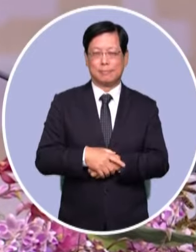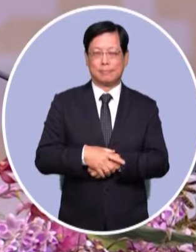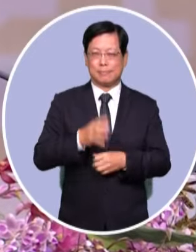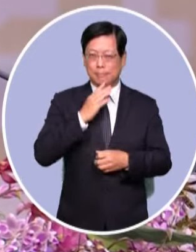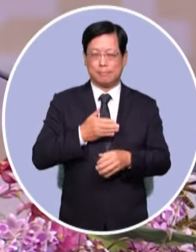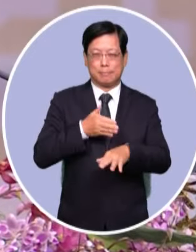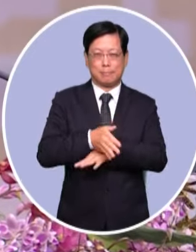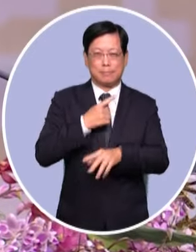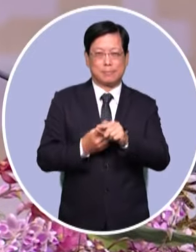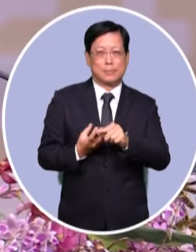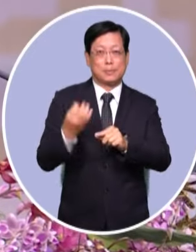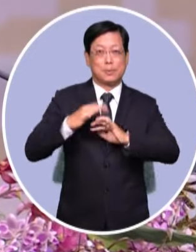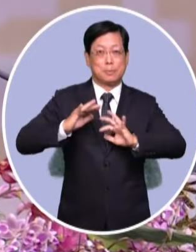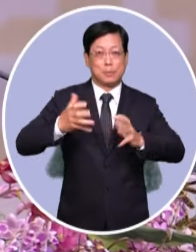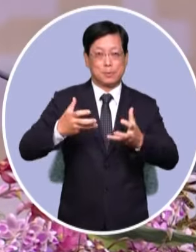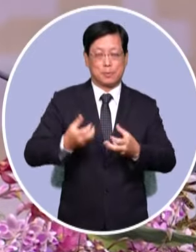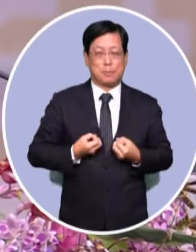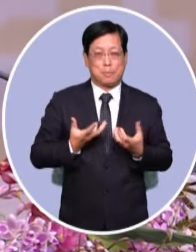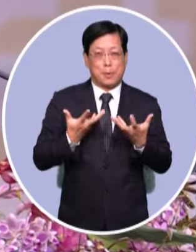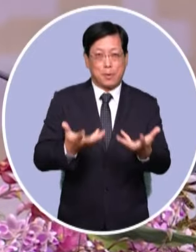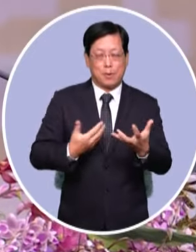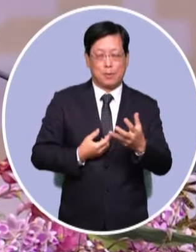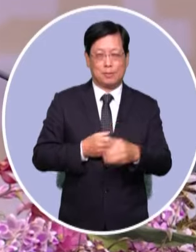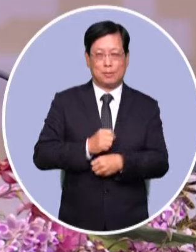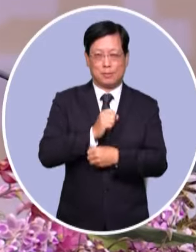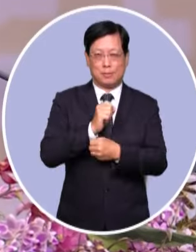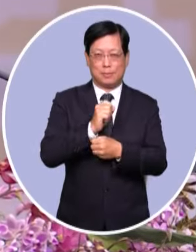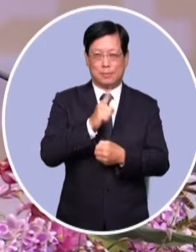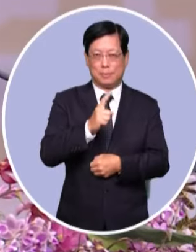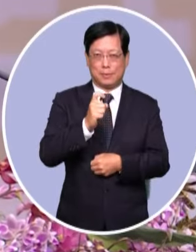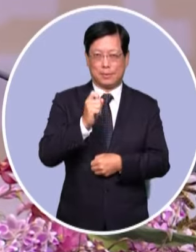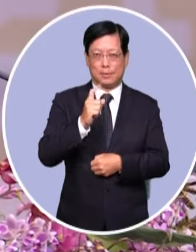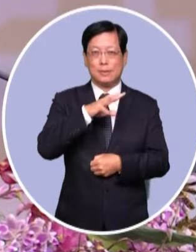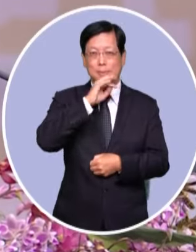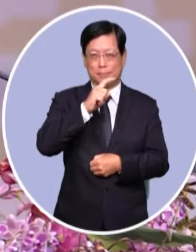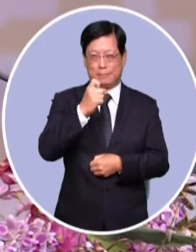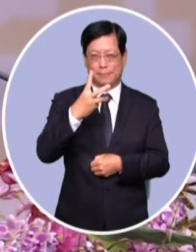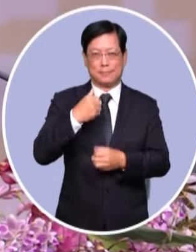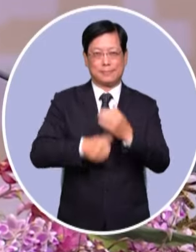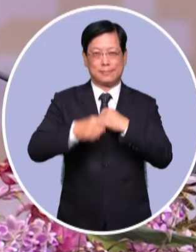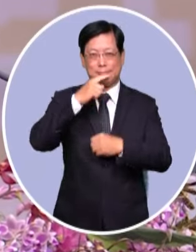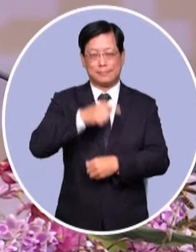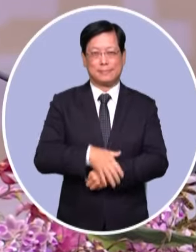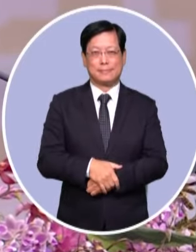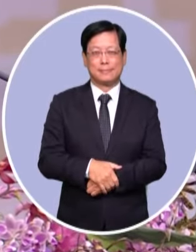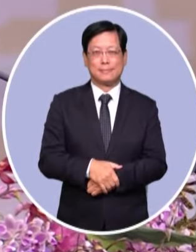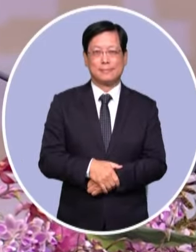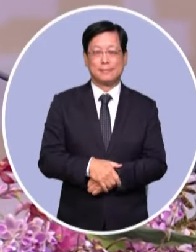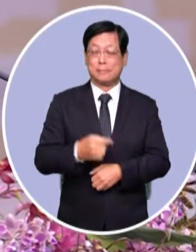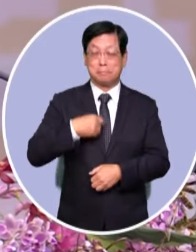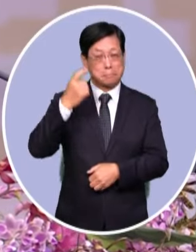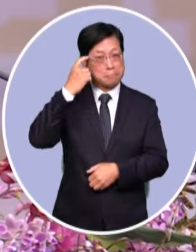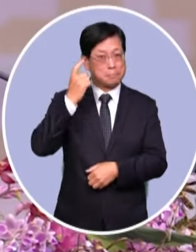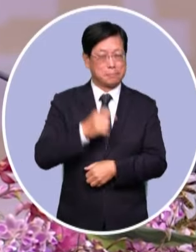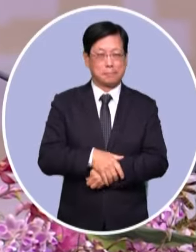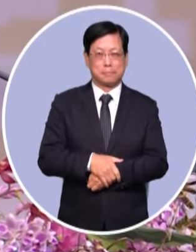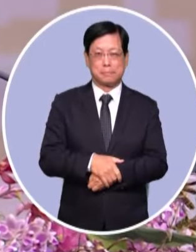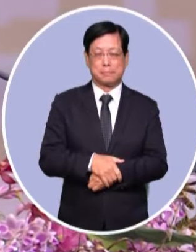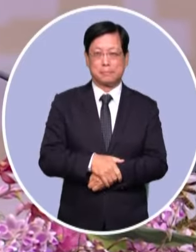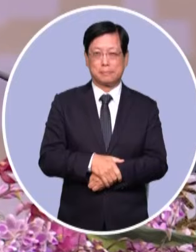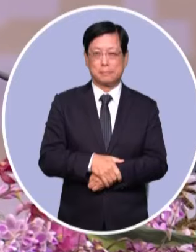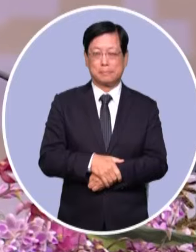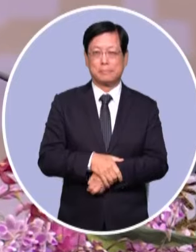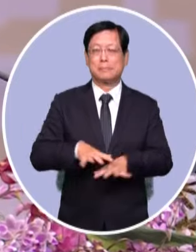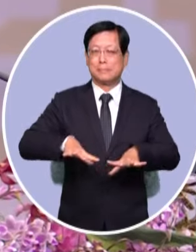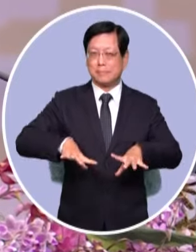庆中华民国第113岁的生日。我想先和大